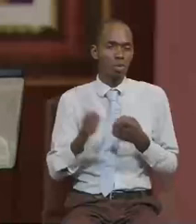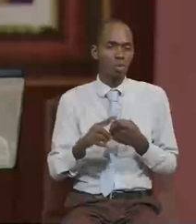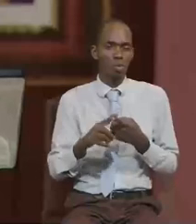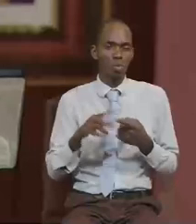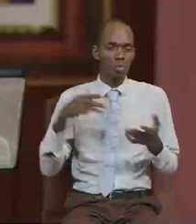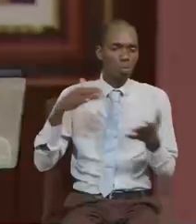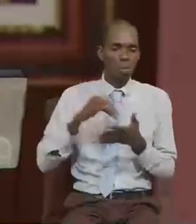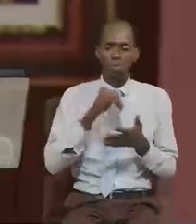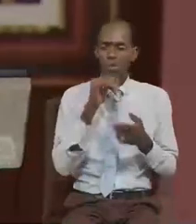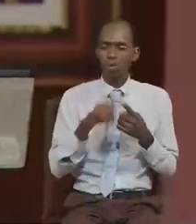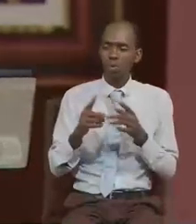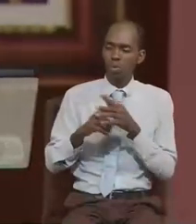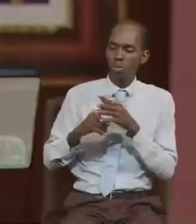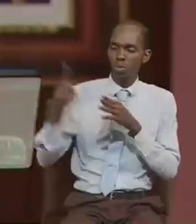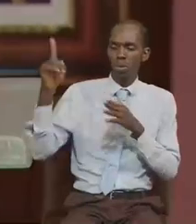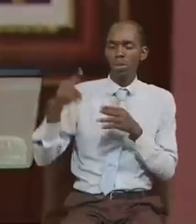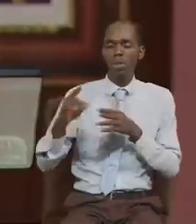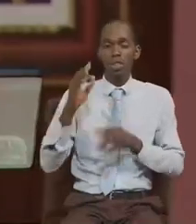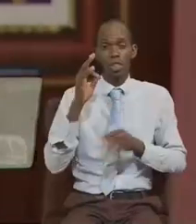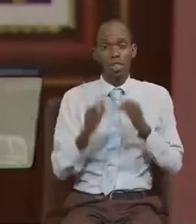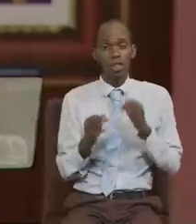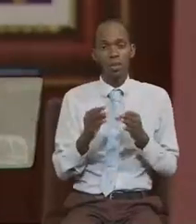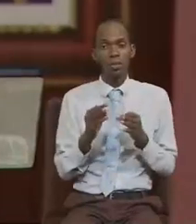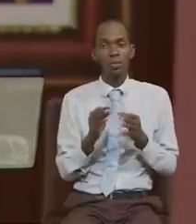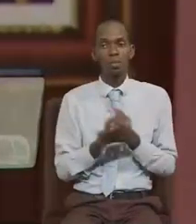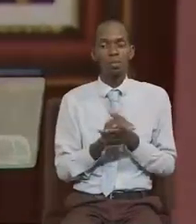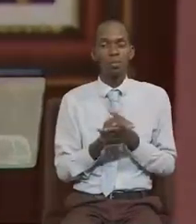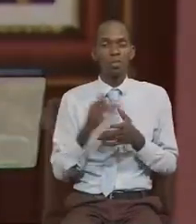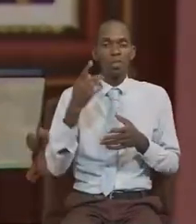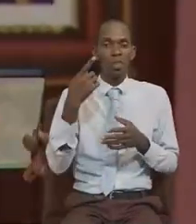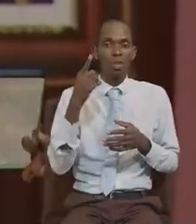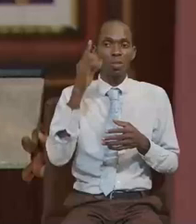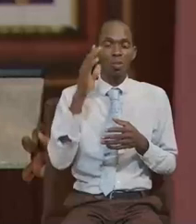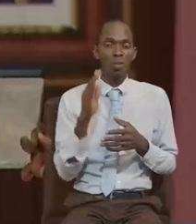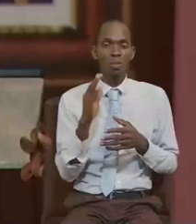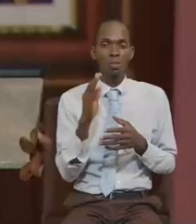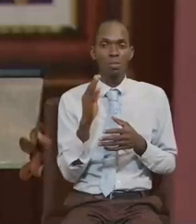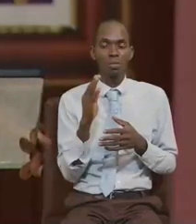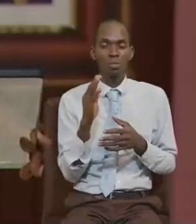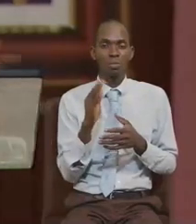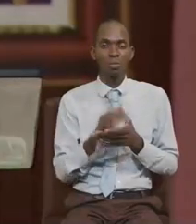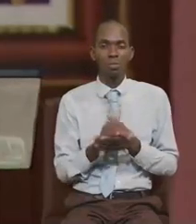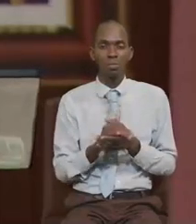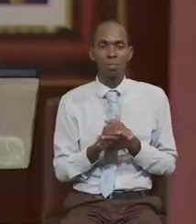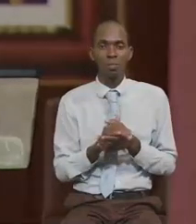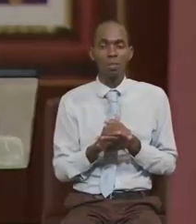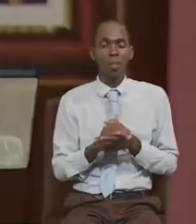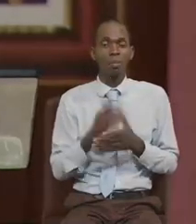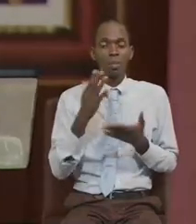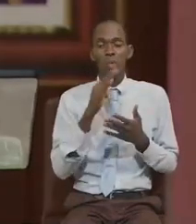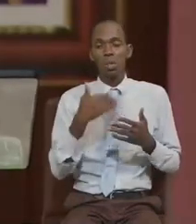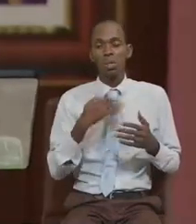courent, ils ont eu le prix à la course. Toi, tu n'as jamais eu de trophée. Mais maintenant,